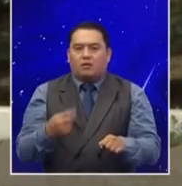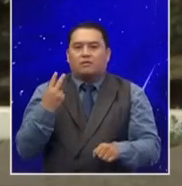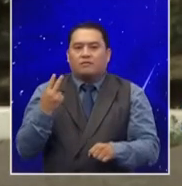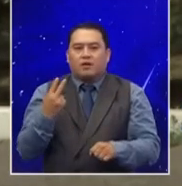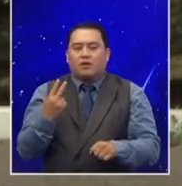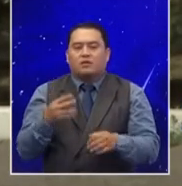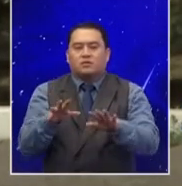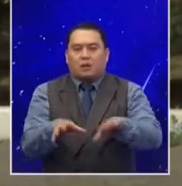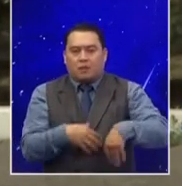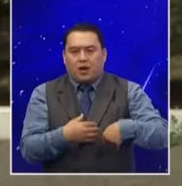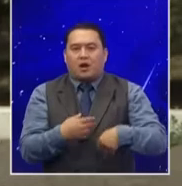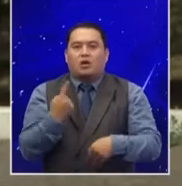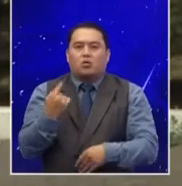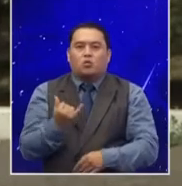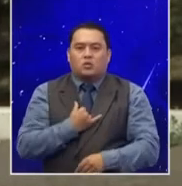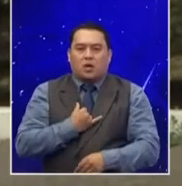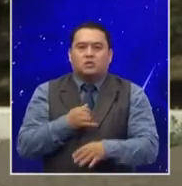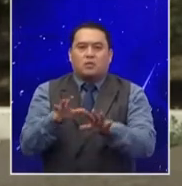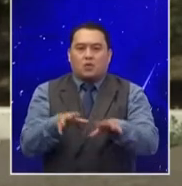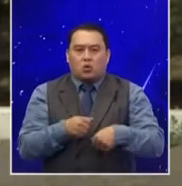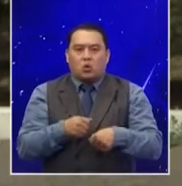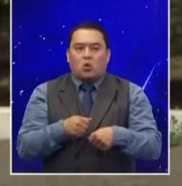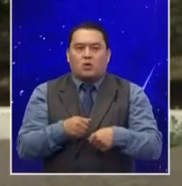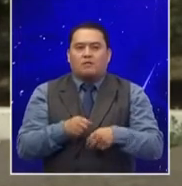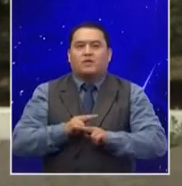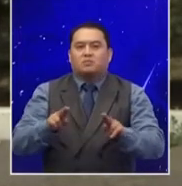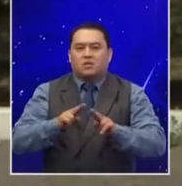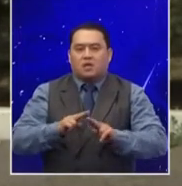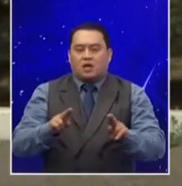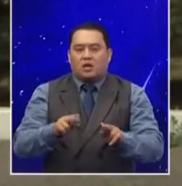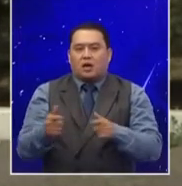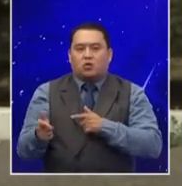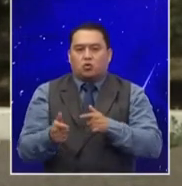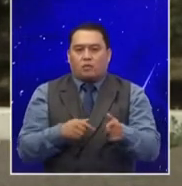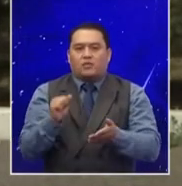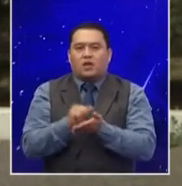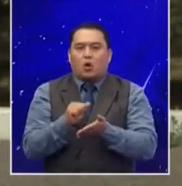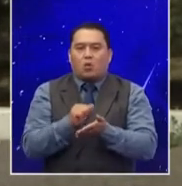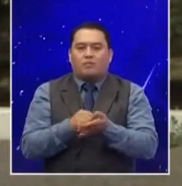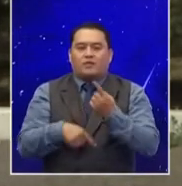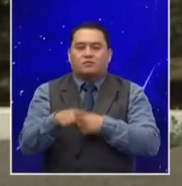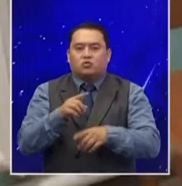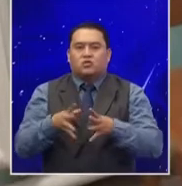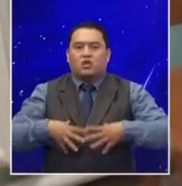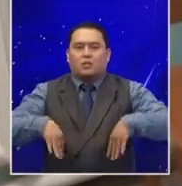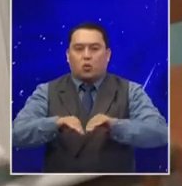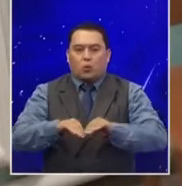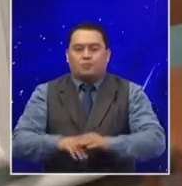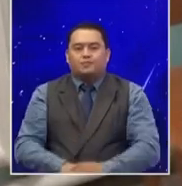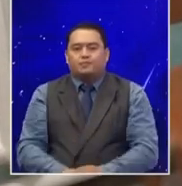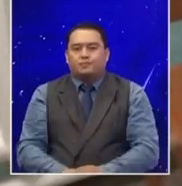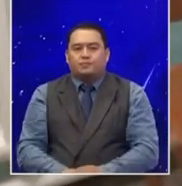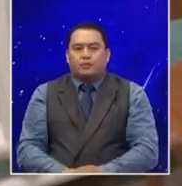детей забрали. Сейчас 1 ребенка у нас забирают на патронатное воспитание и готовим документы на возврат в семью. Как говорит